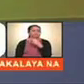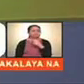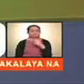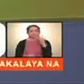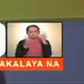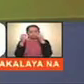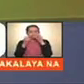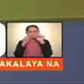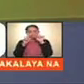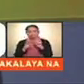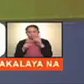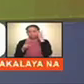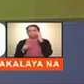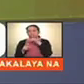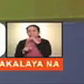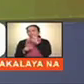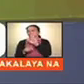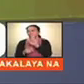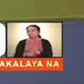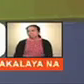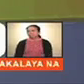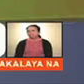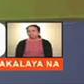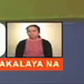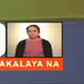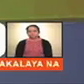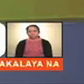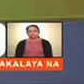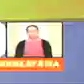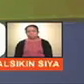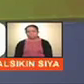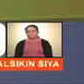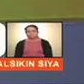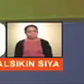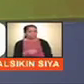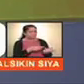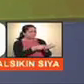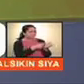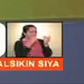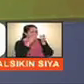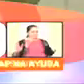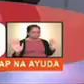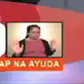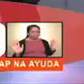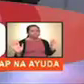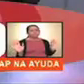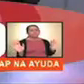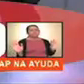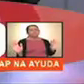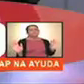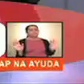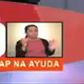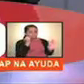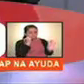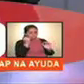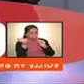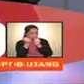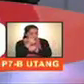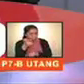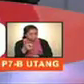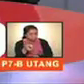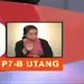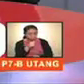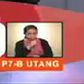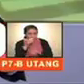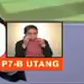kita. Malalaman ko pa yung totoo yung sa'yong... Bakit nagdadrags ba ito? Nagdadrag, sir. Ako, nagbago na ako. Susi, nagbago ka na.